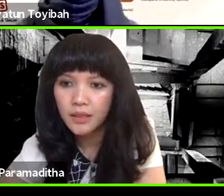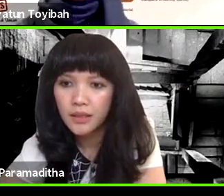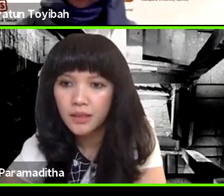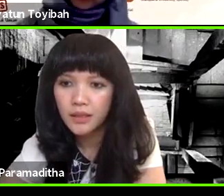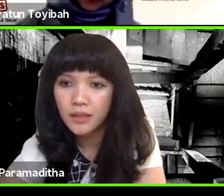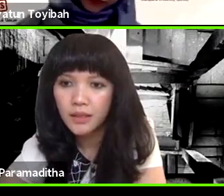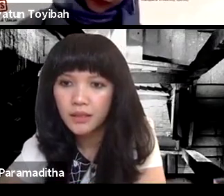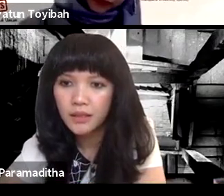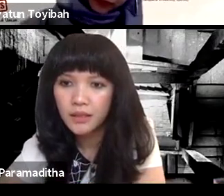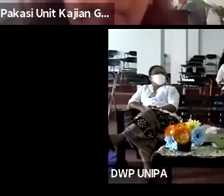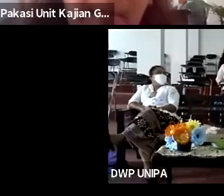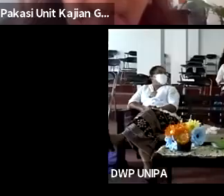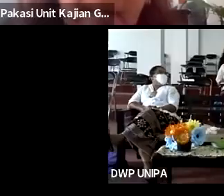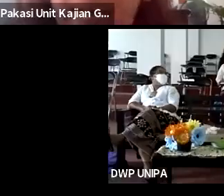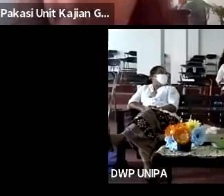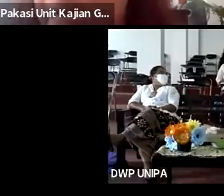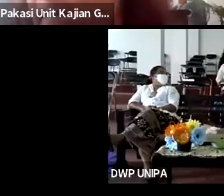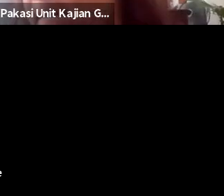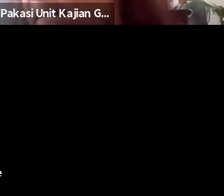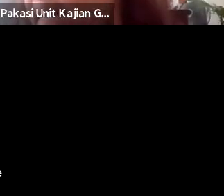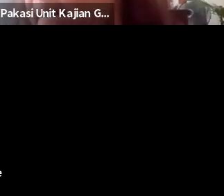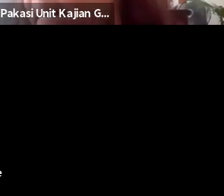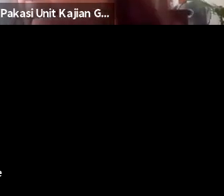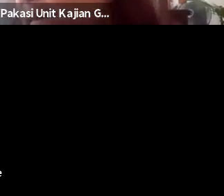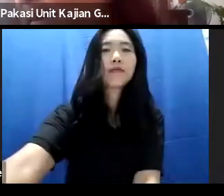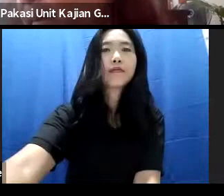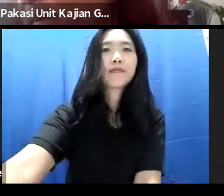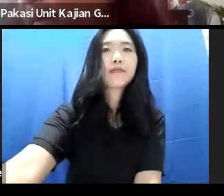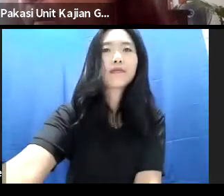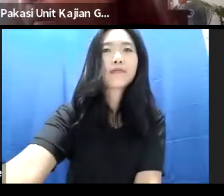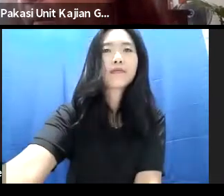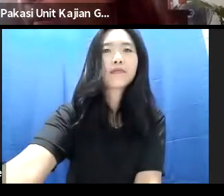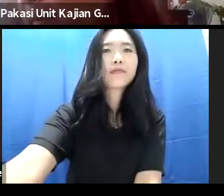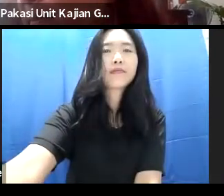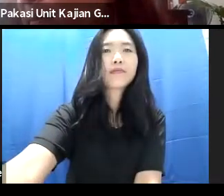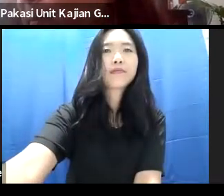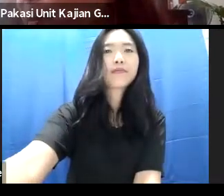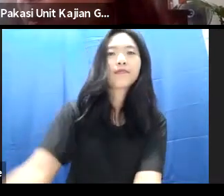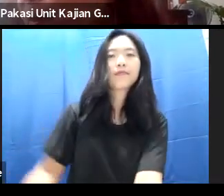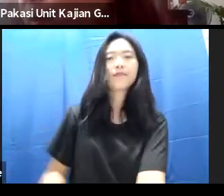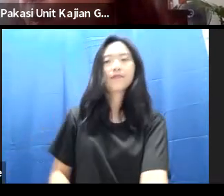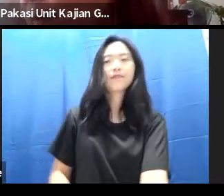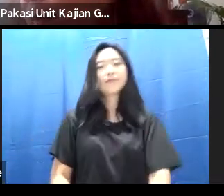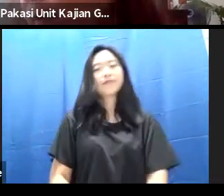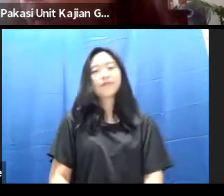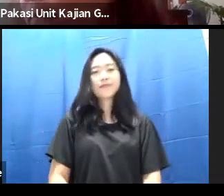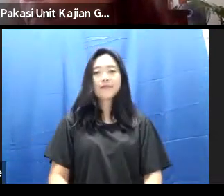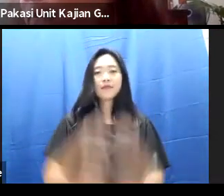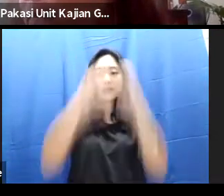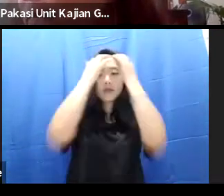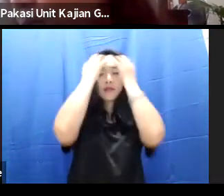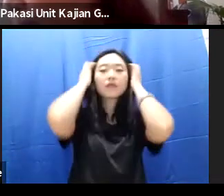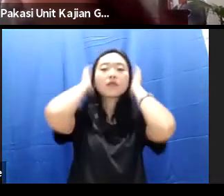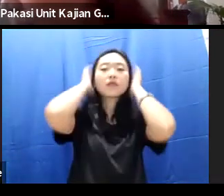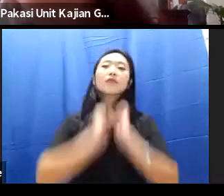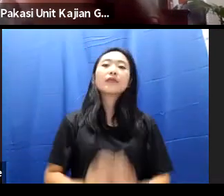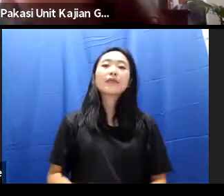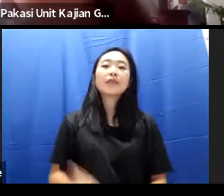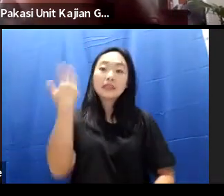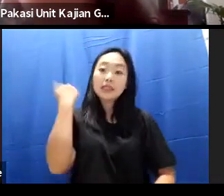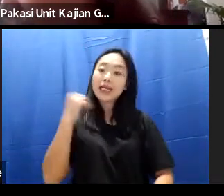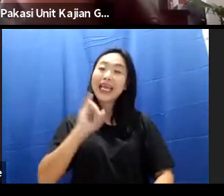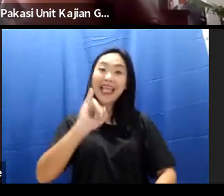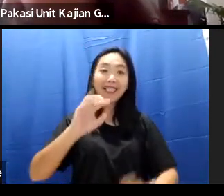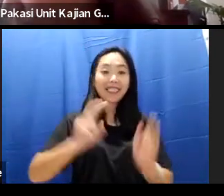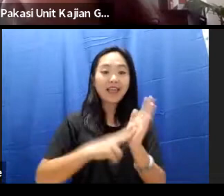Ya, dari paparannya Mbak Intan tadi juga disebutkan bahwa ternyata ada tambahan lagi nih tantangan